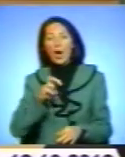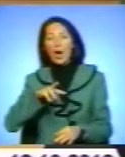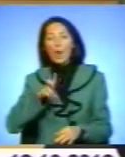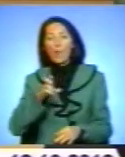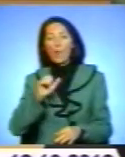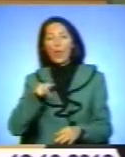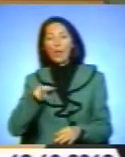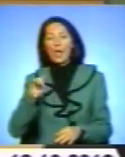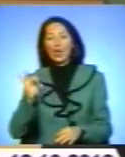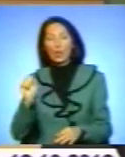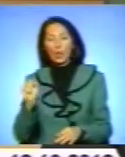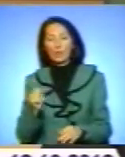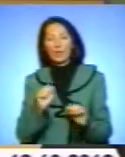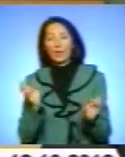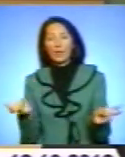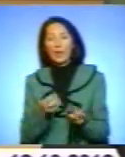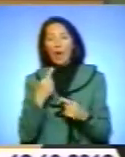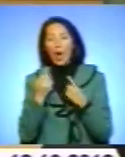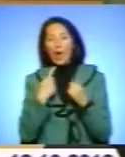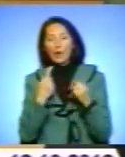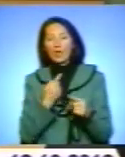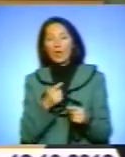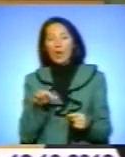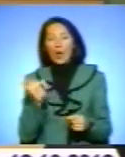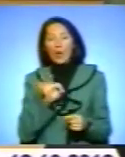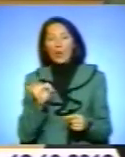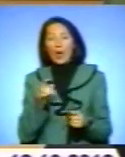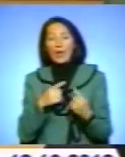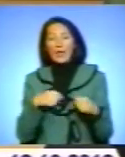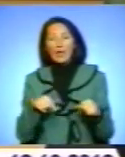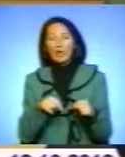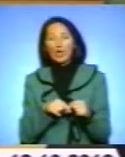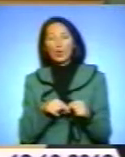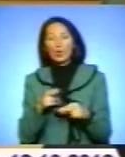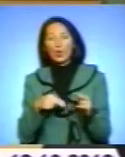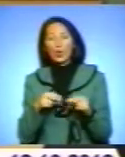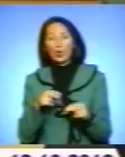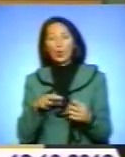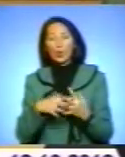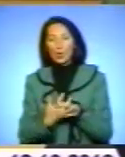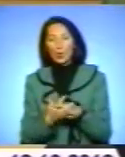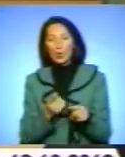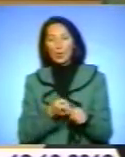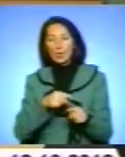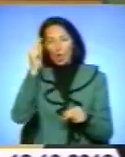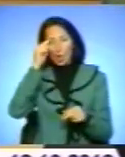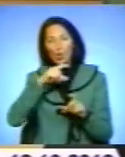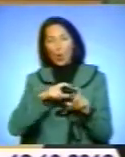говорити перш за все про інфраструктуру сільську. А це школи, це лікарні.